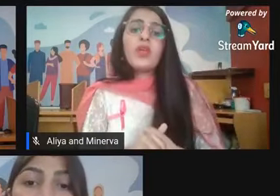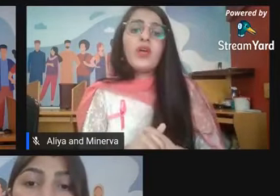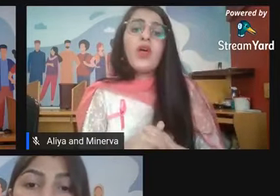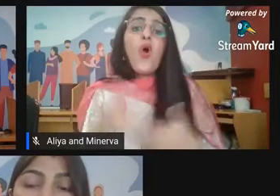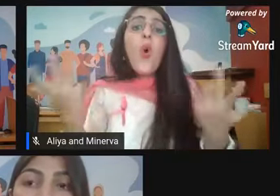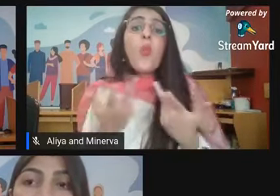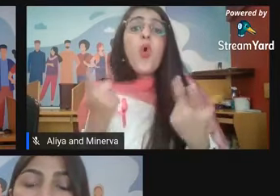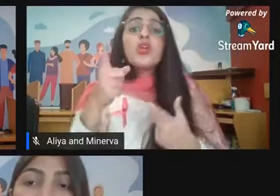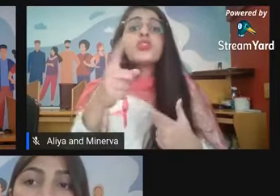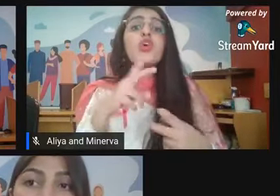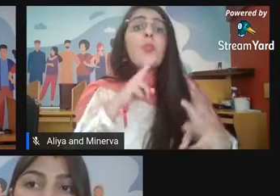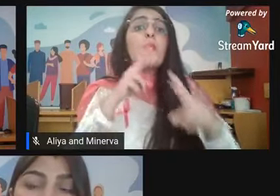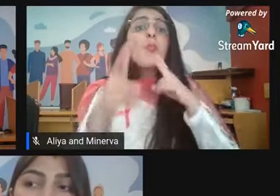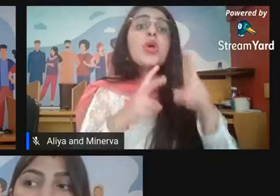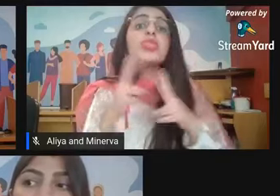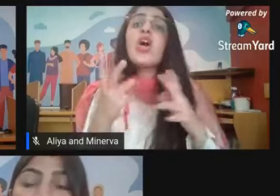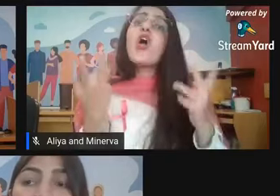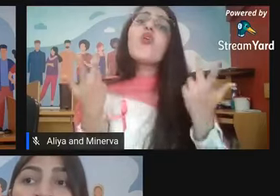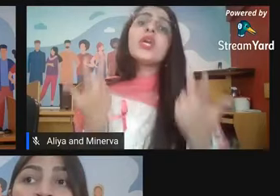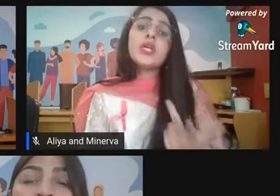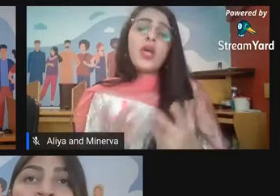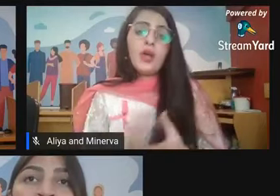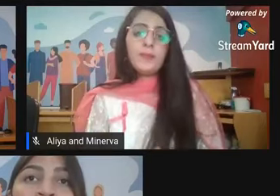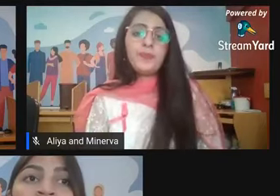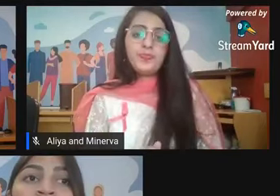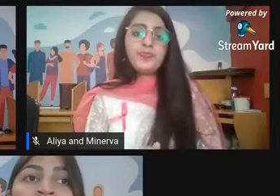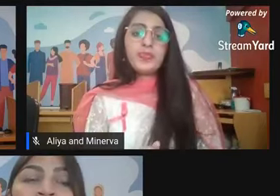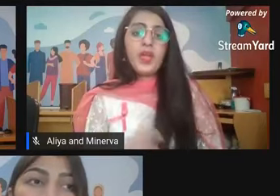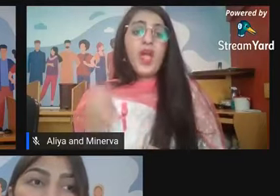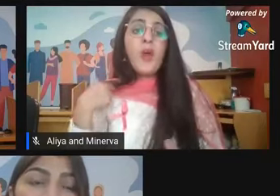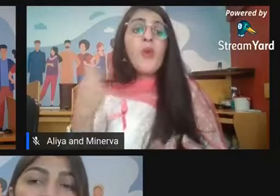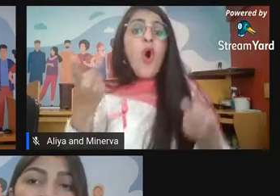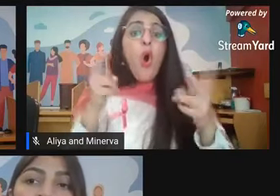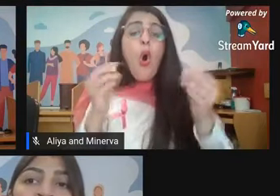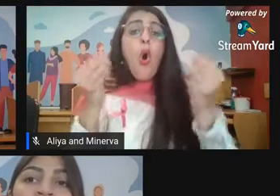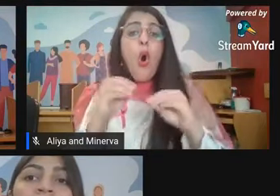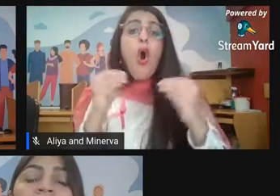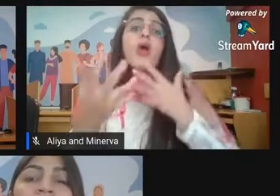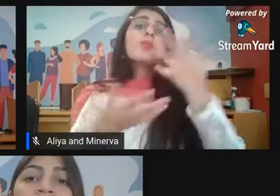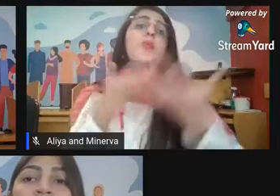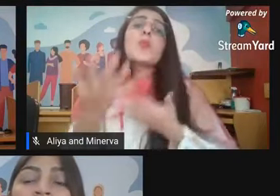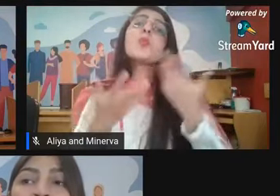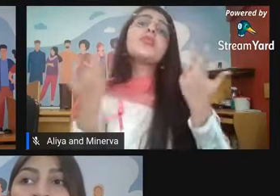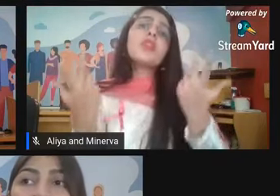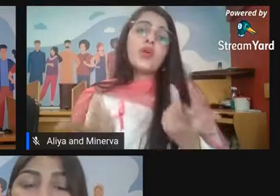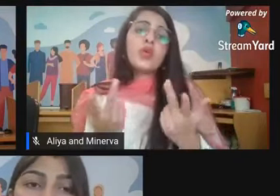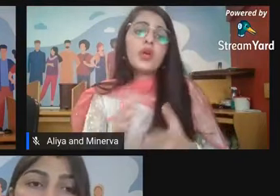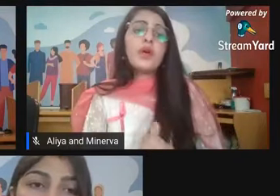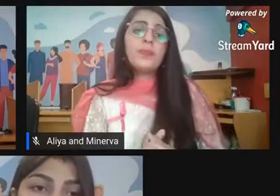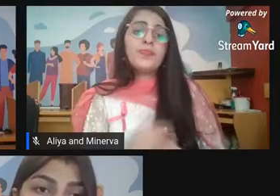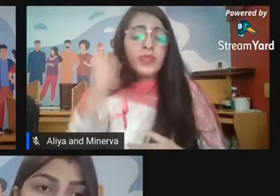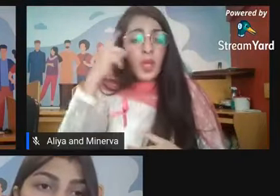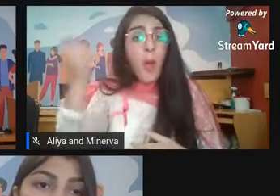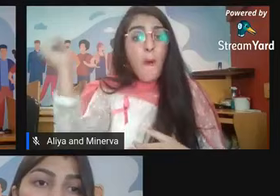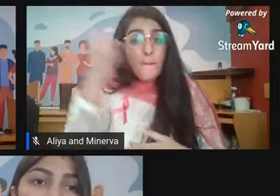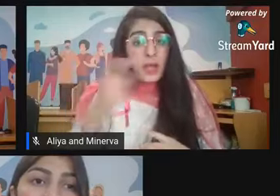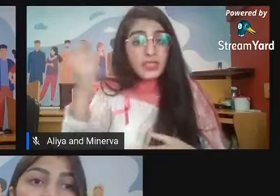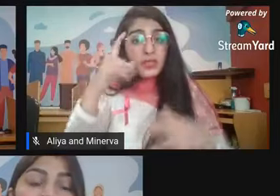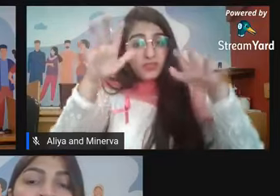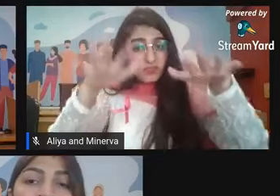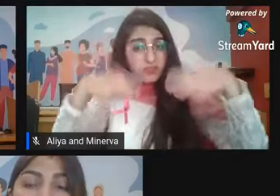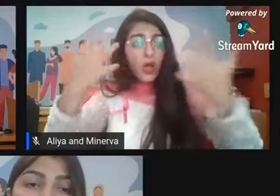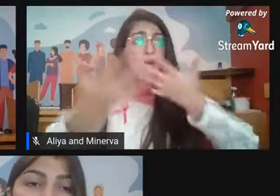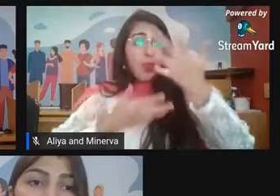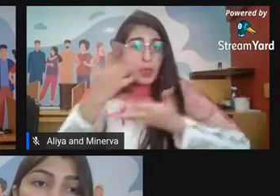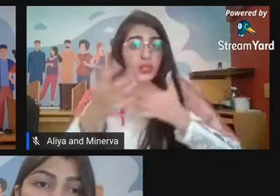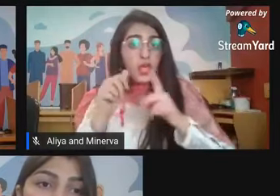what would you like to say on that? कि मतलब हमें इसके बारे में कितनी बात करनी चाहिए, क्या यहाँ monthly sessions होने चाहिए इन सब